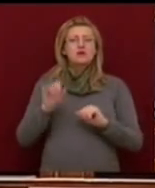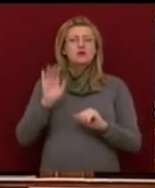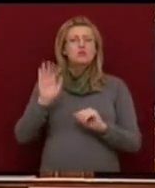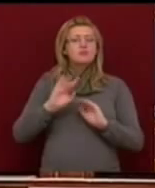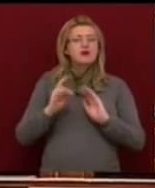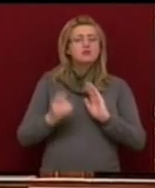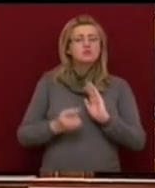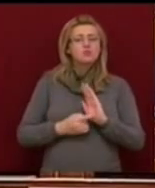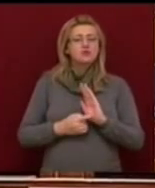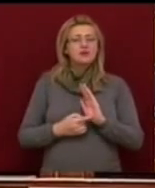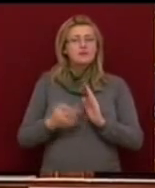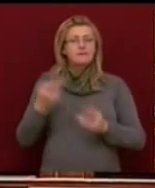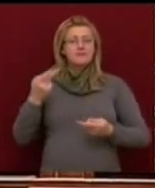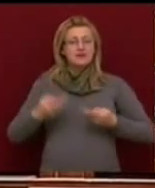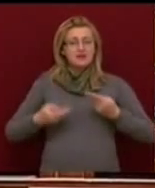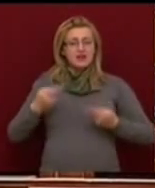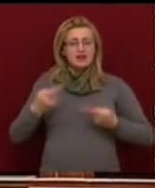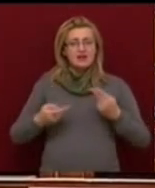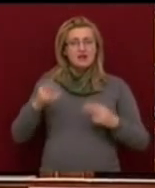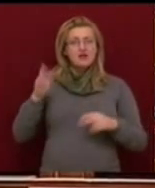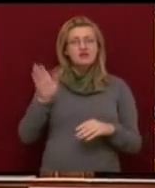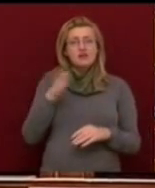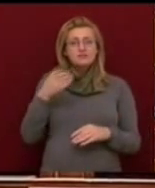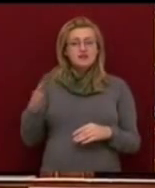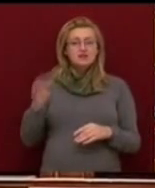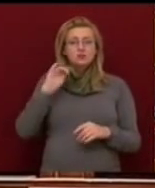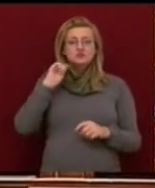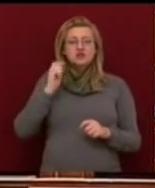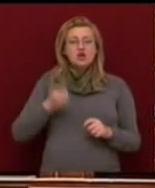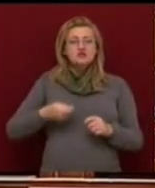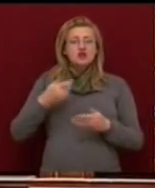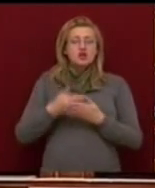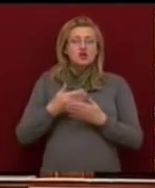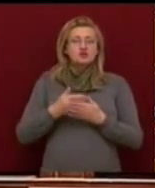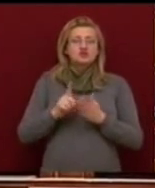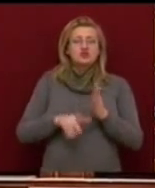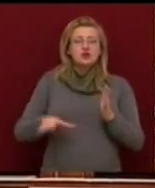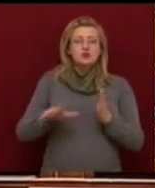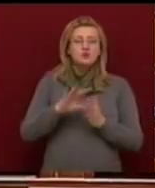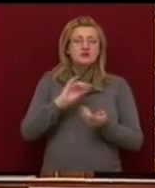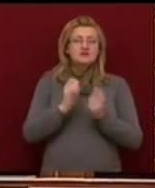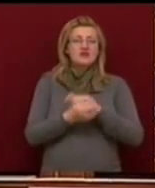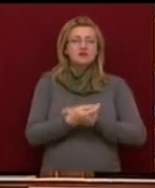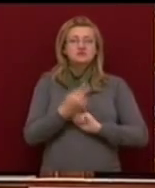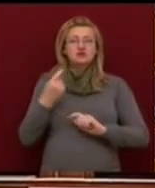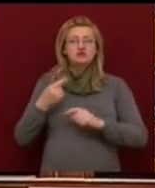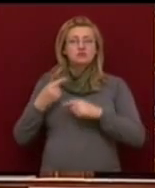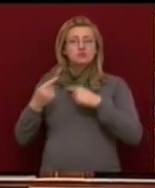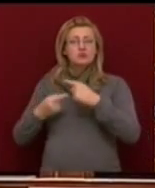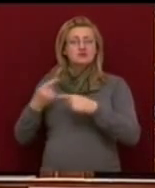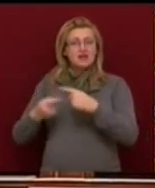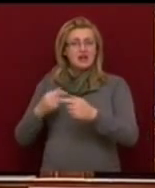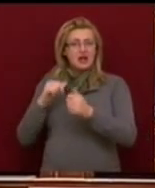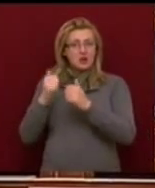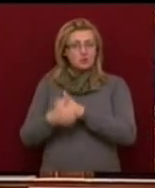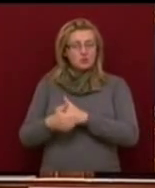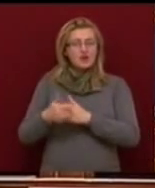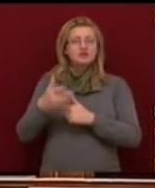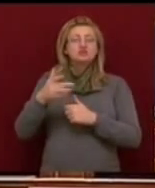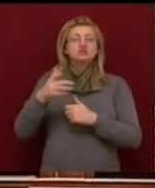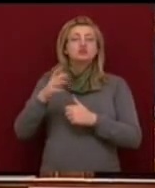kötelessége, hogy mérlegelje a nemzetközi és a hazai gazdasági környezet változásából származó előnyöket és